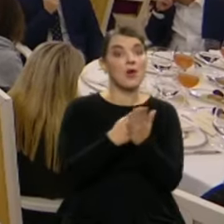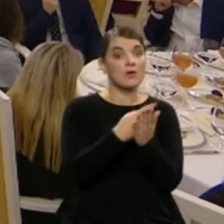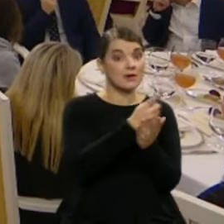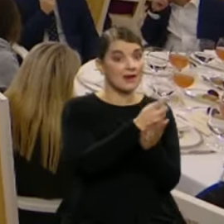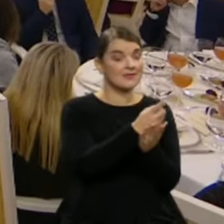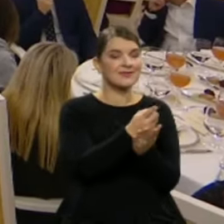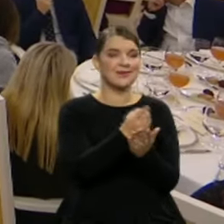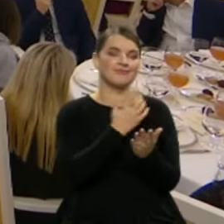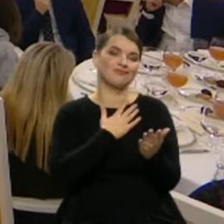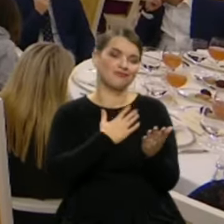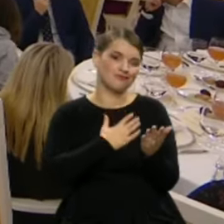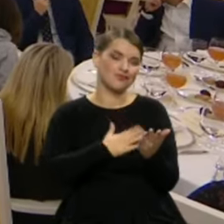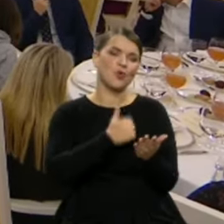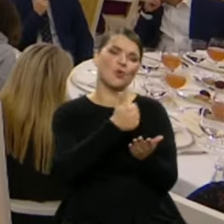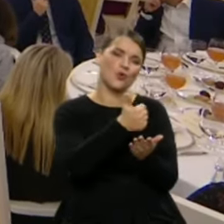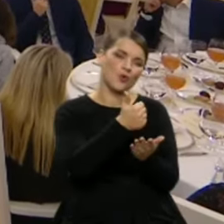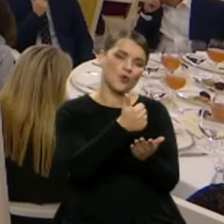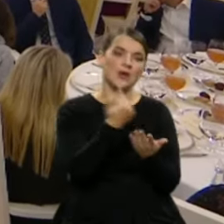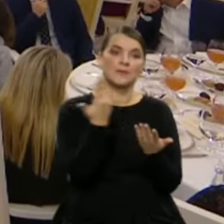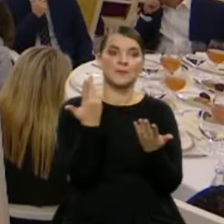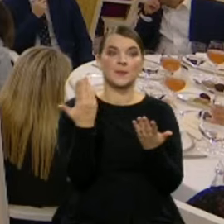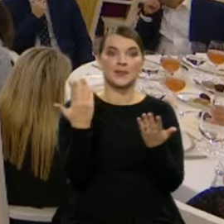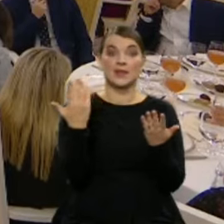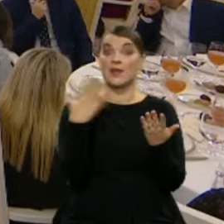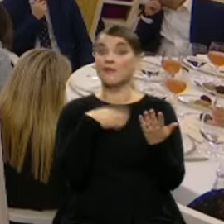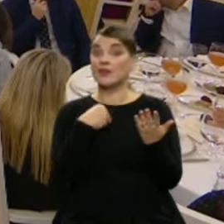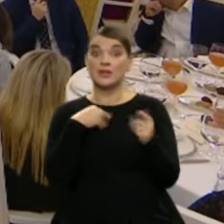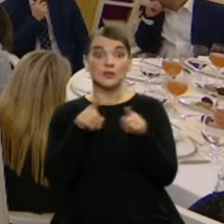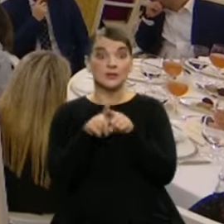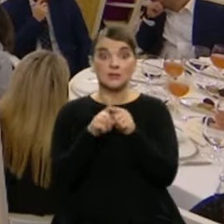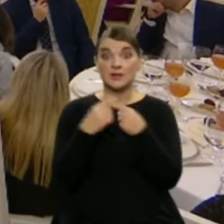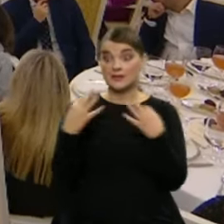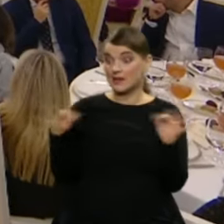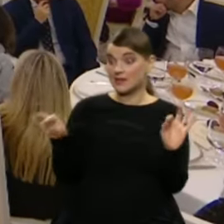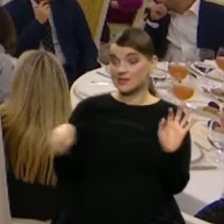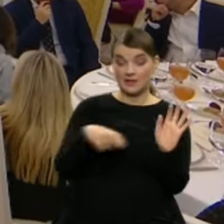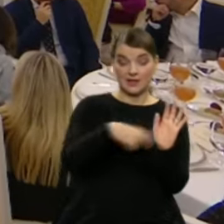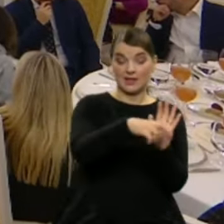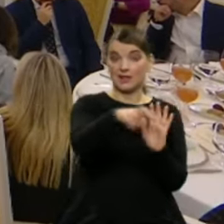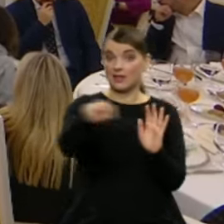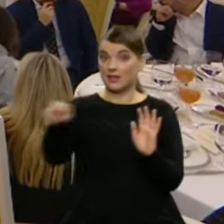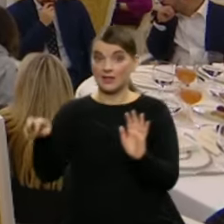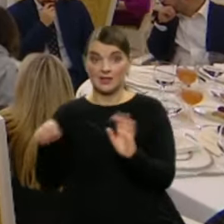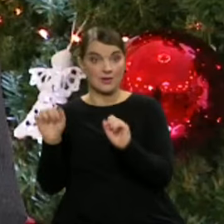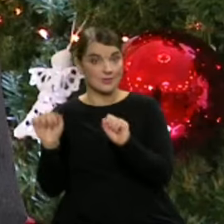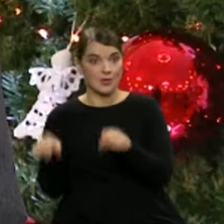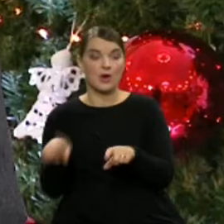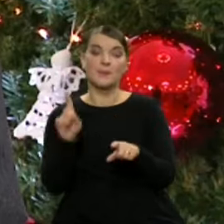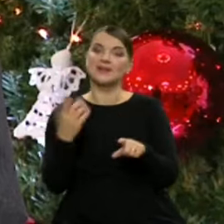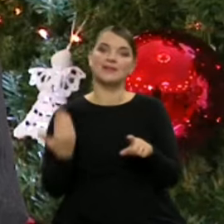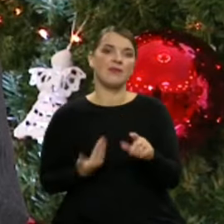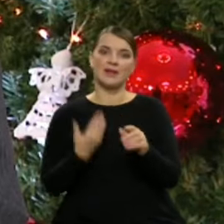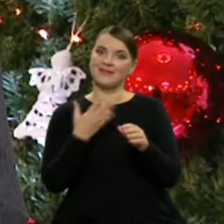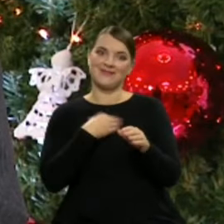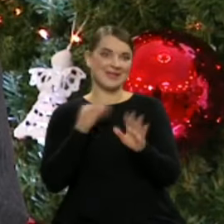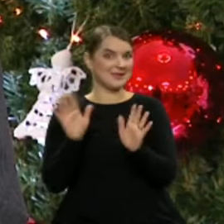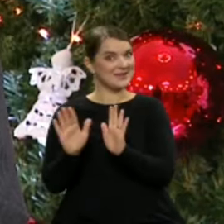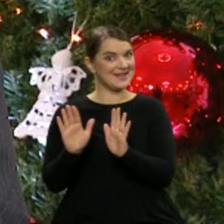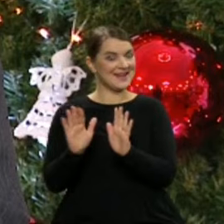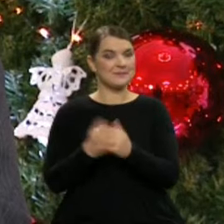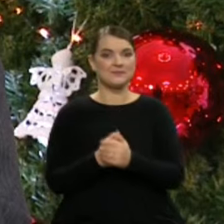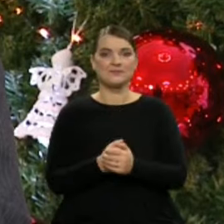geografijoje, Vilniuje nebepaklystų, nors gyvename ne Vilniuje. Puikiai